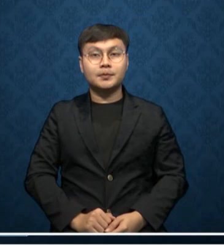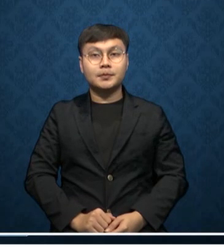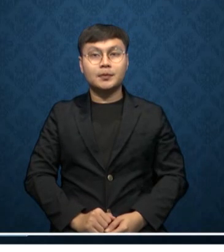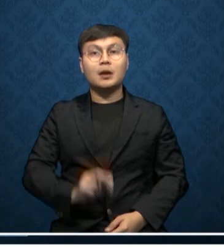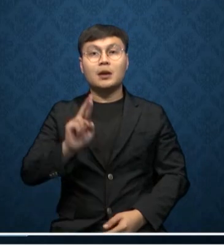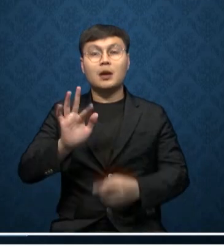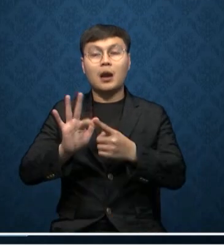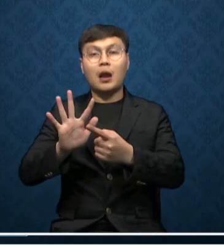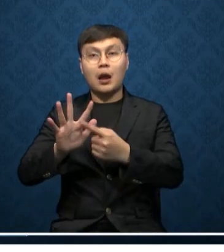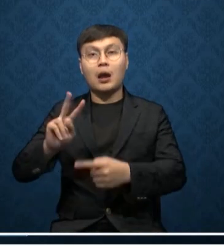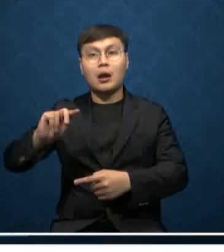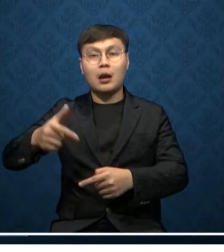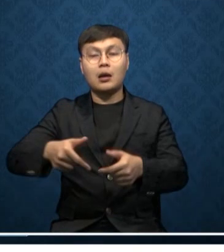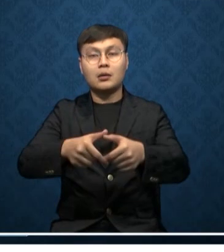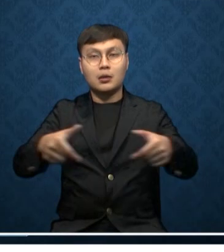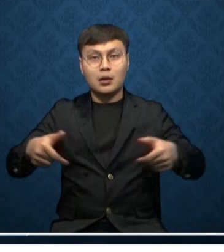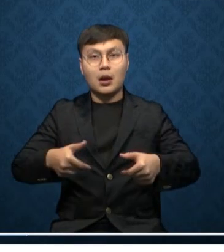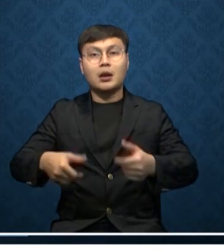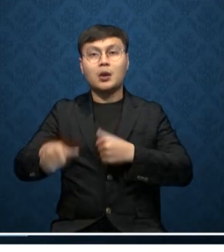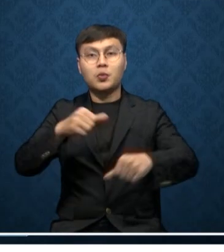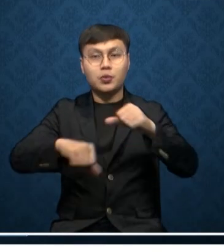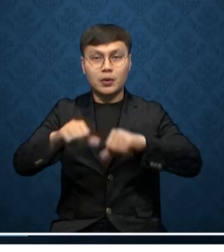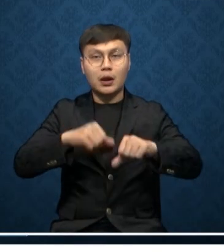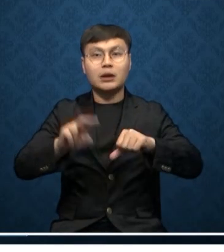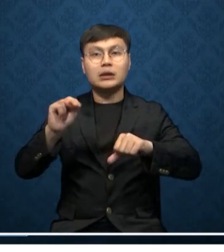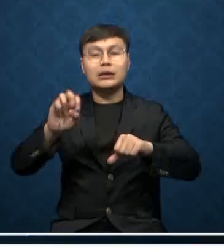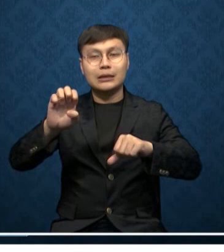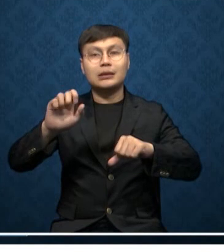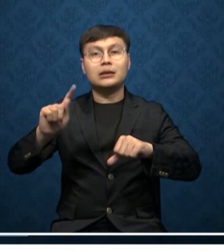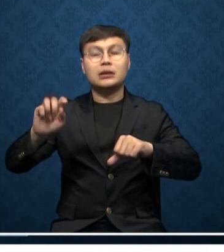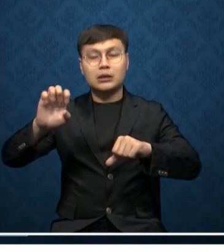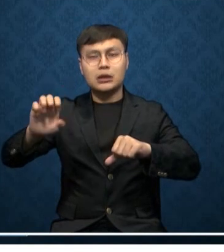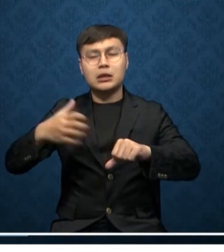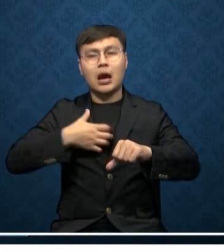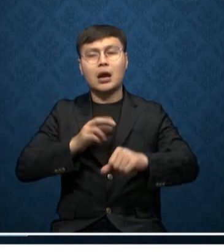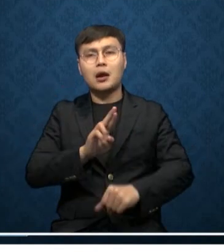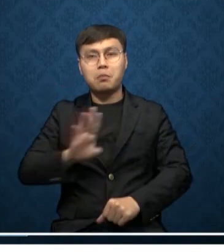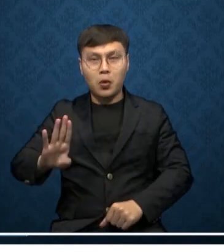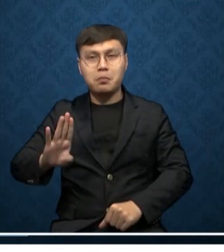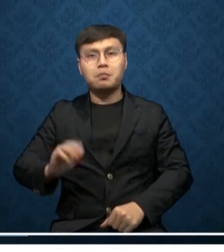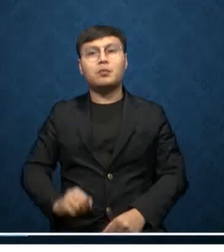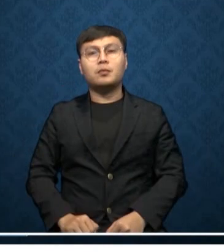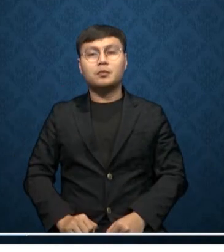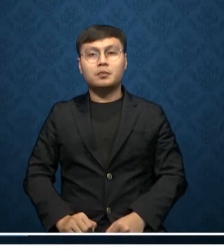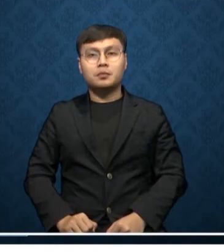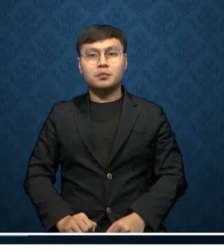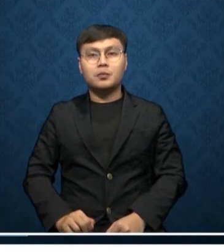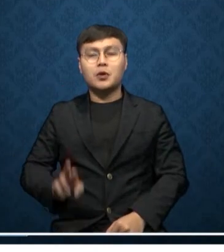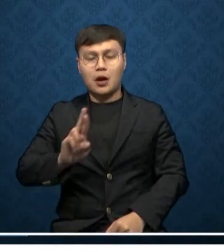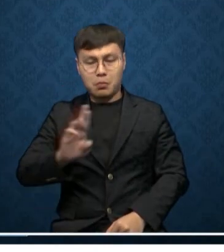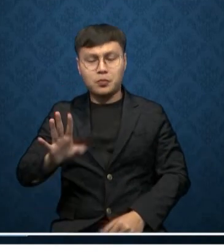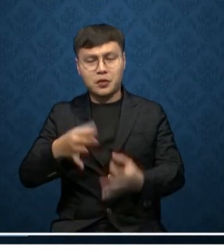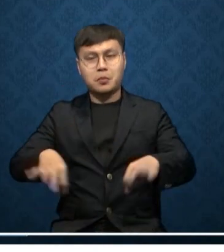ราชบัญญัติระบบนิติวิทยาศาสตร์แห่งชาติอยากจะให้มีระบบที่ไม่ใช่เป็นระบบผูกขาดให้ประชาชนมี